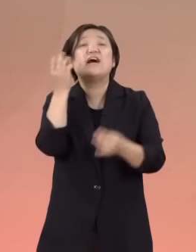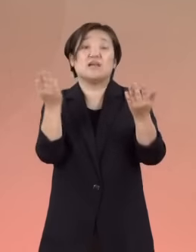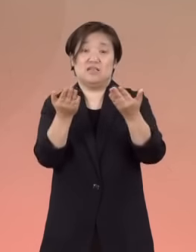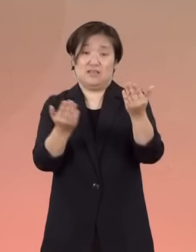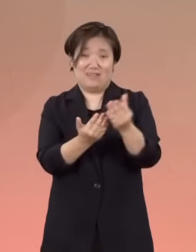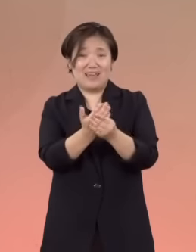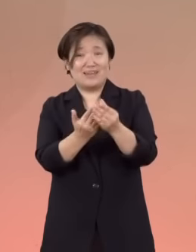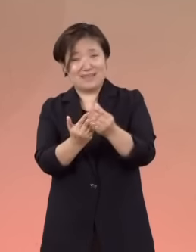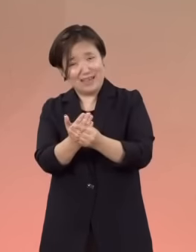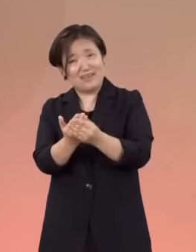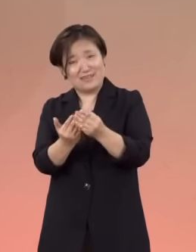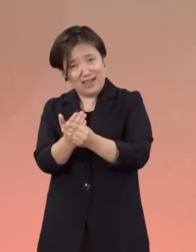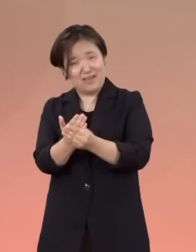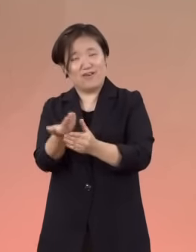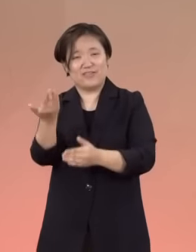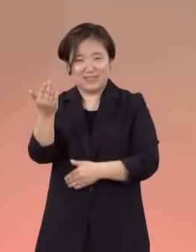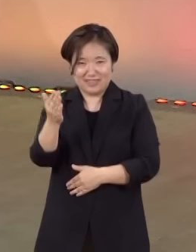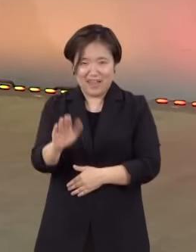어느